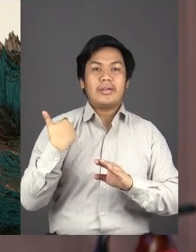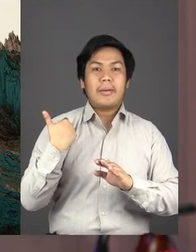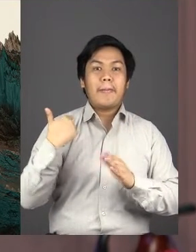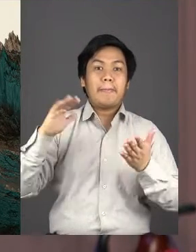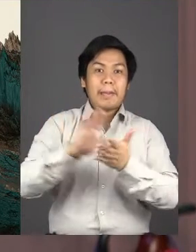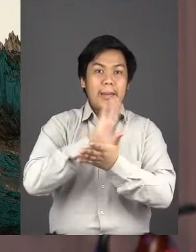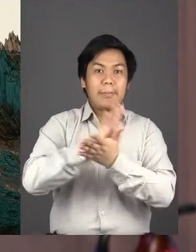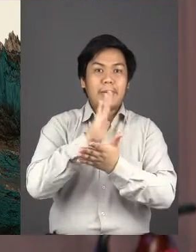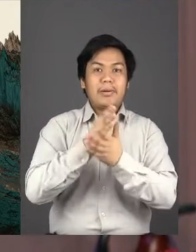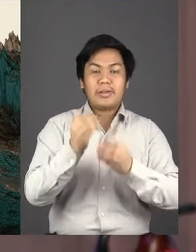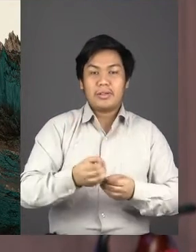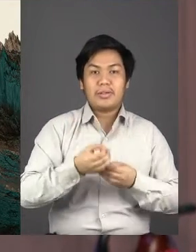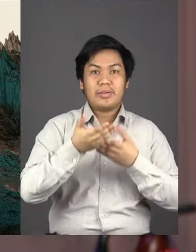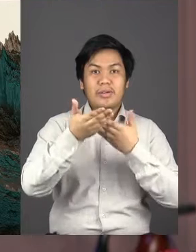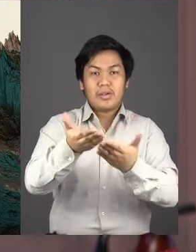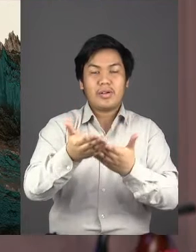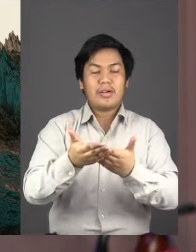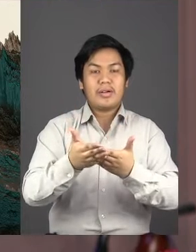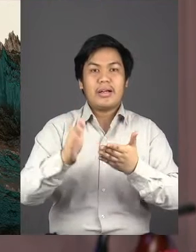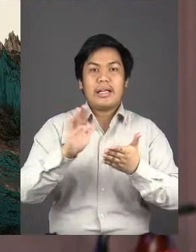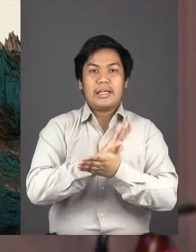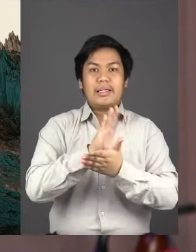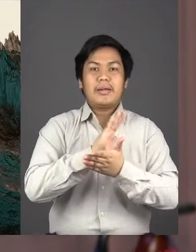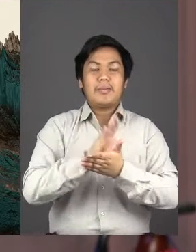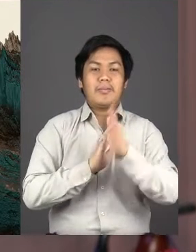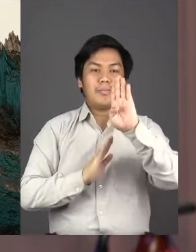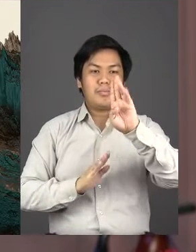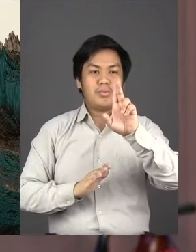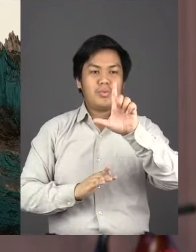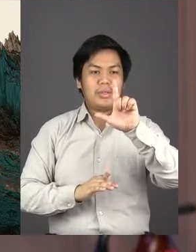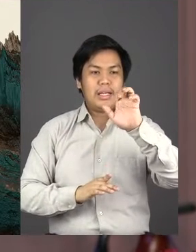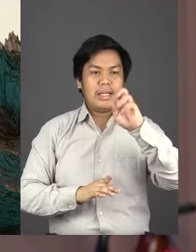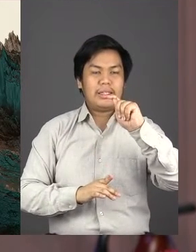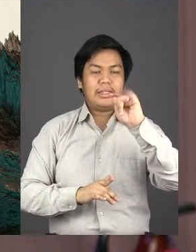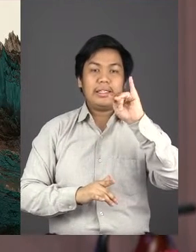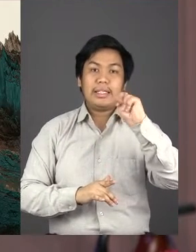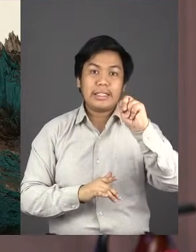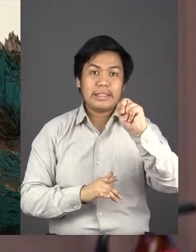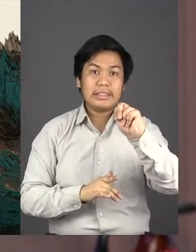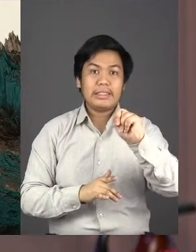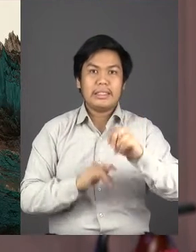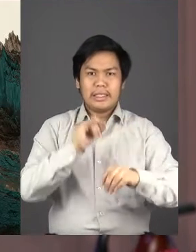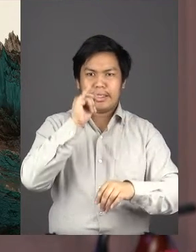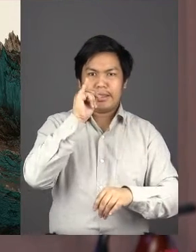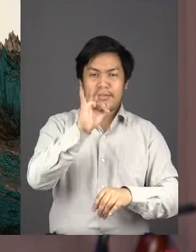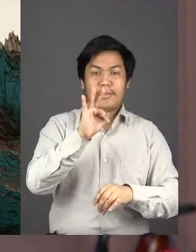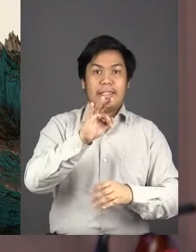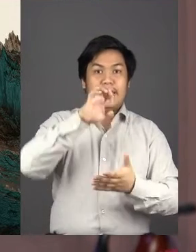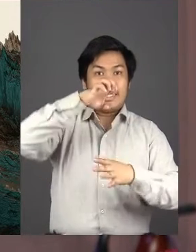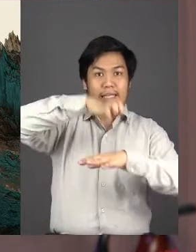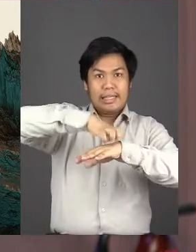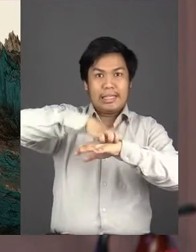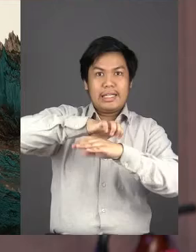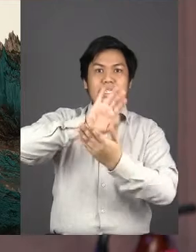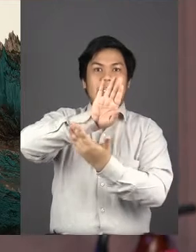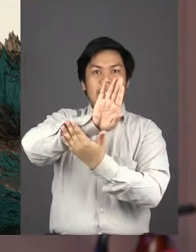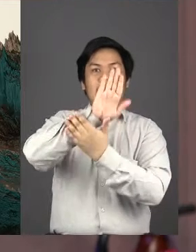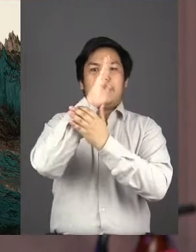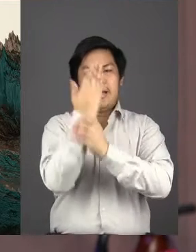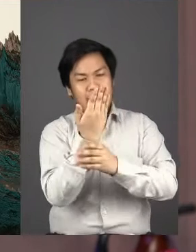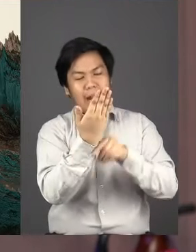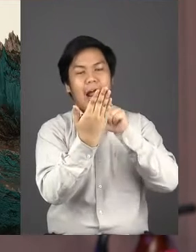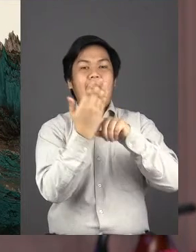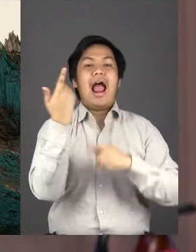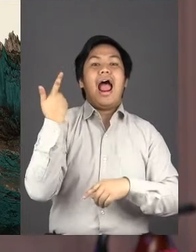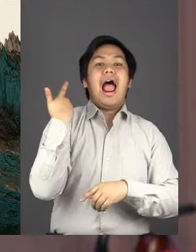actually, printed bulletin, nakalakip po ron ang ating outline. Pag nakita nyo yung English outline, baliktarin nyo lang po yung